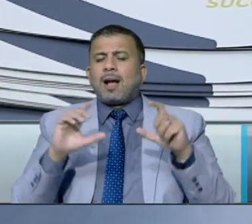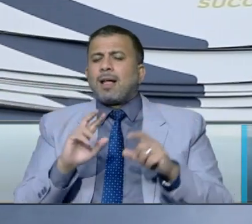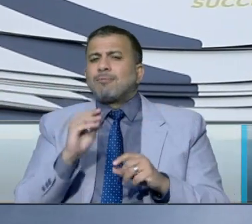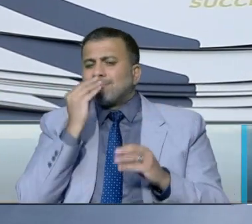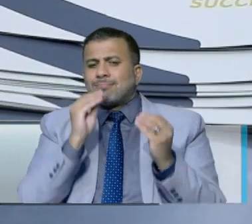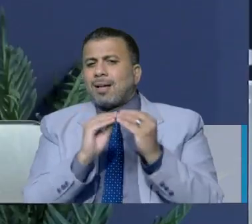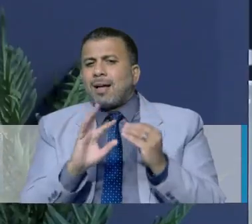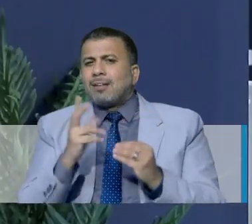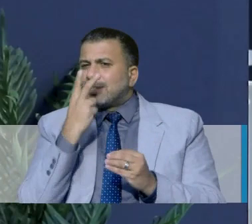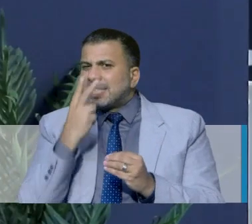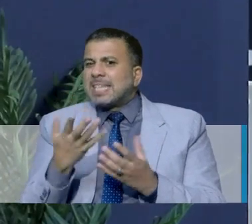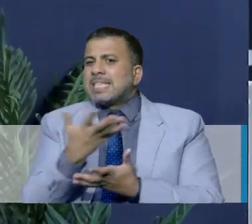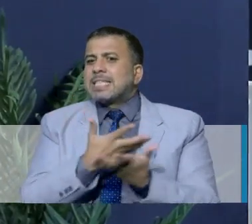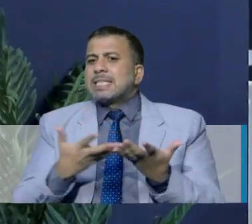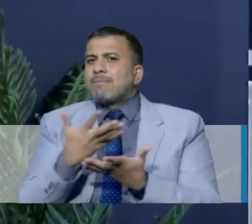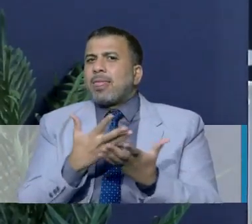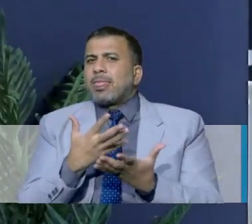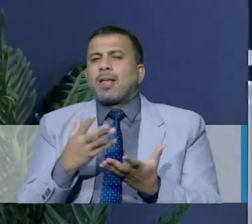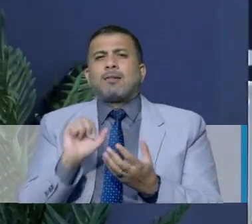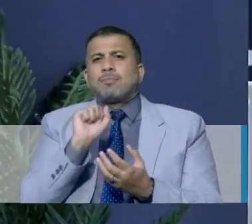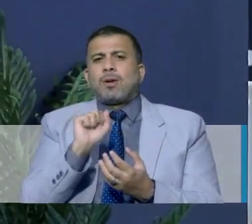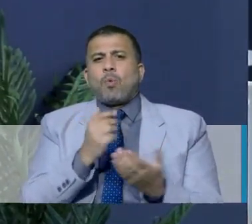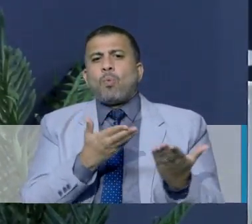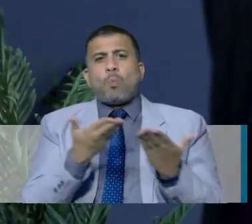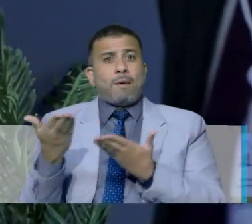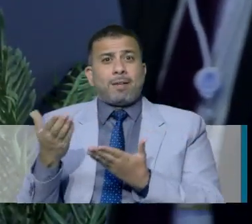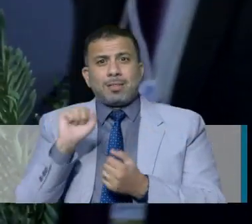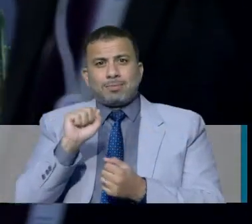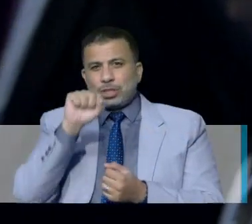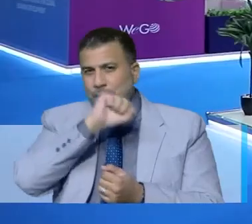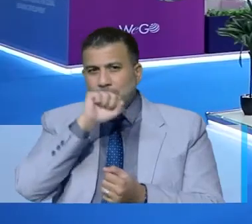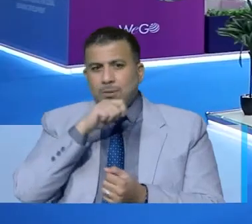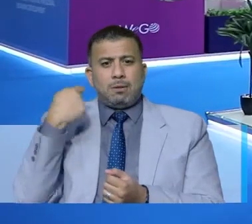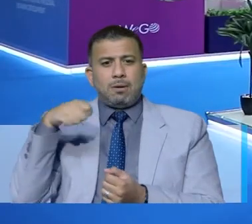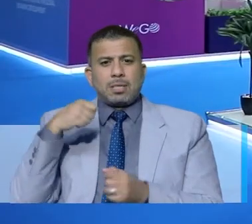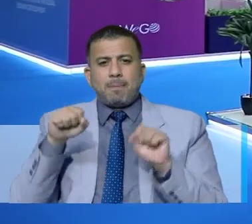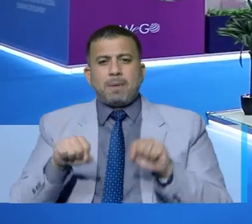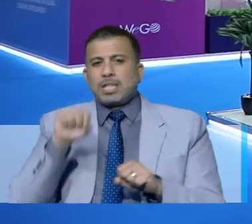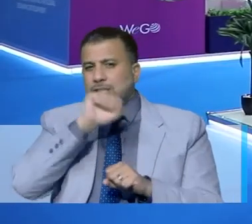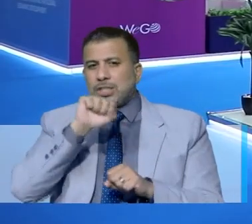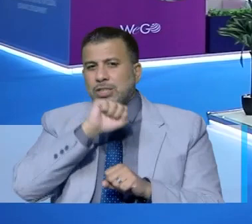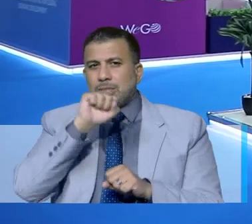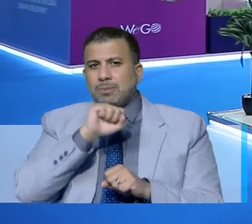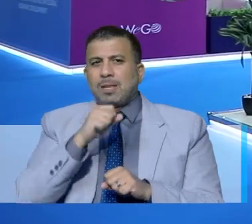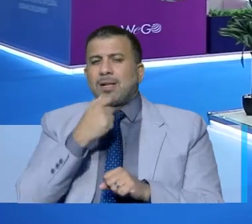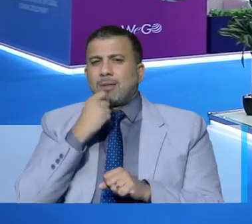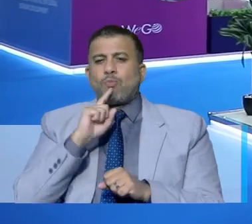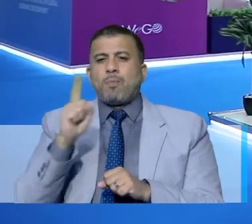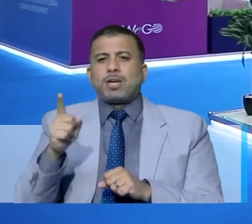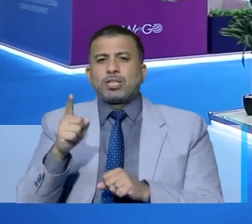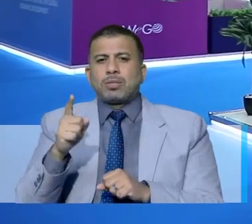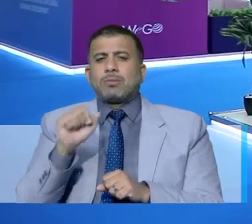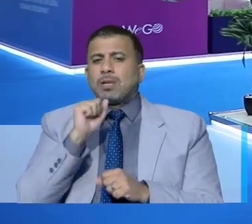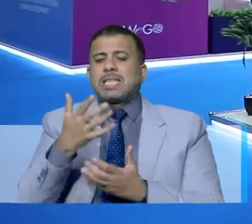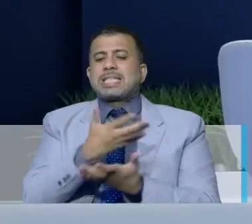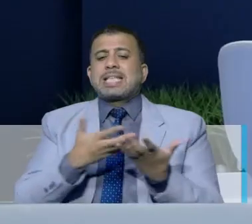مع تحول المشهد الاستثماري. وضم الوفد المشارك الذي ترأسه مكتب الشارقة للاستثمار الأجنبي المباشر